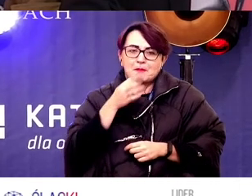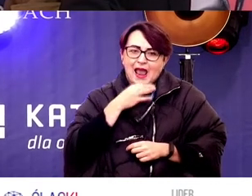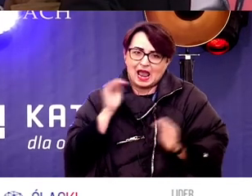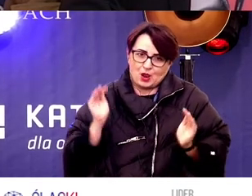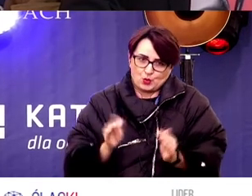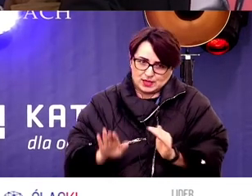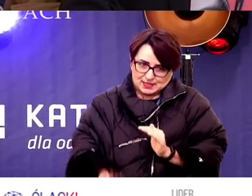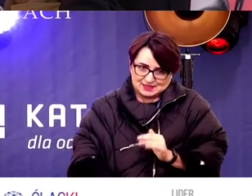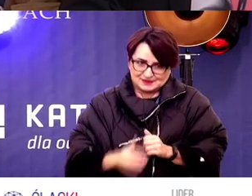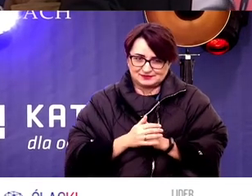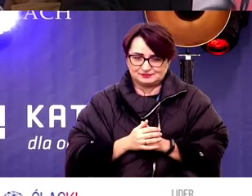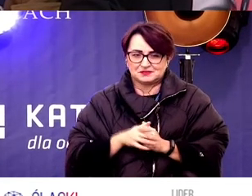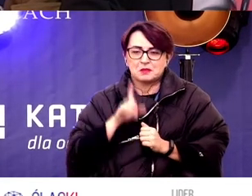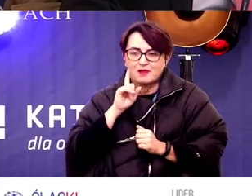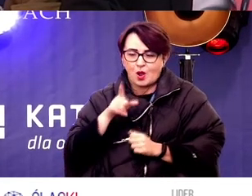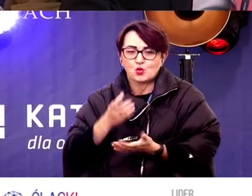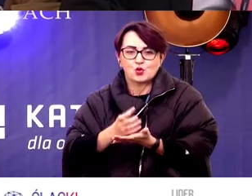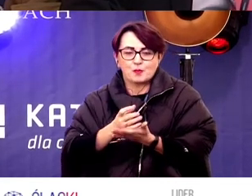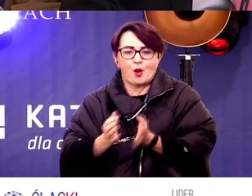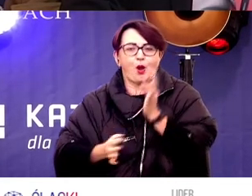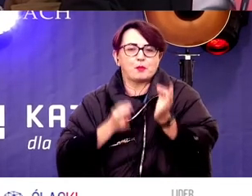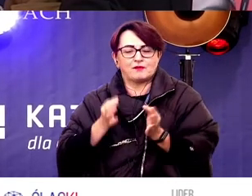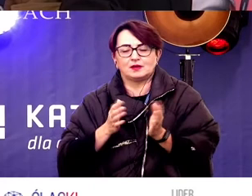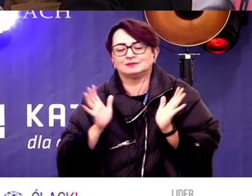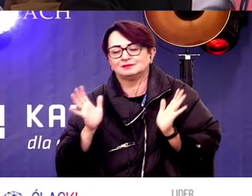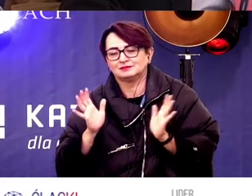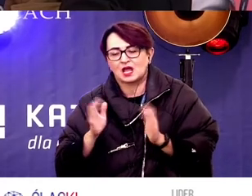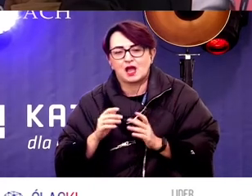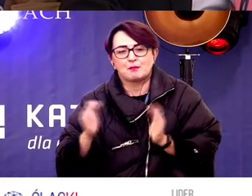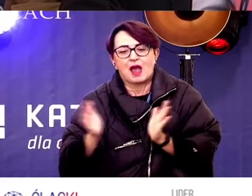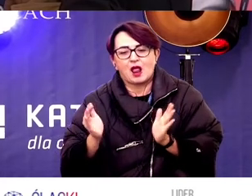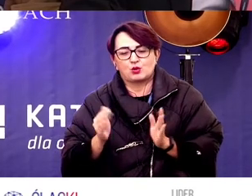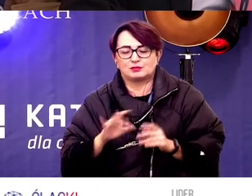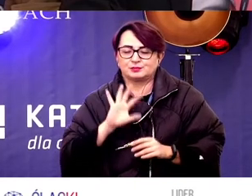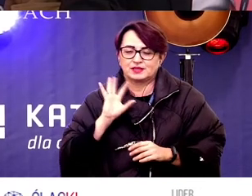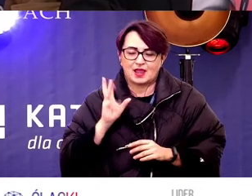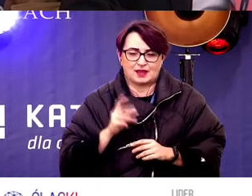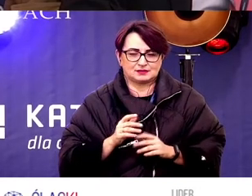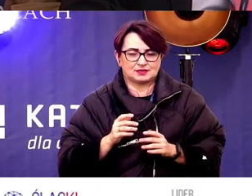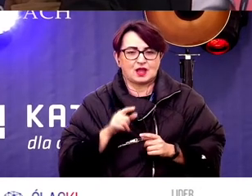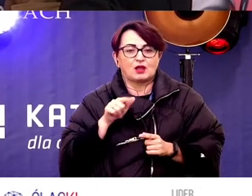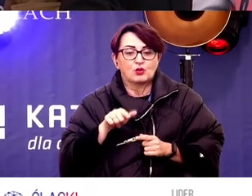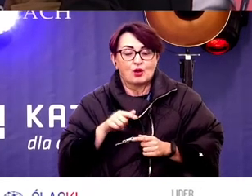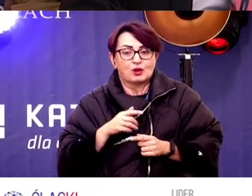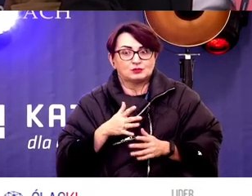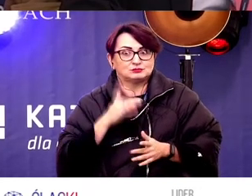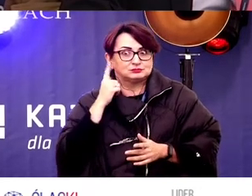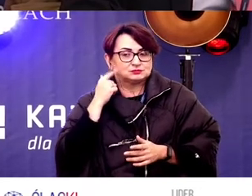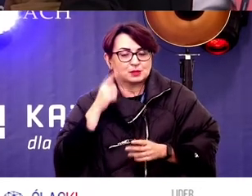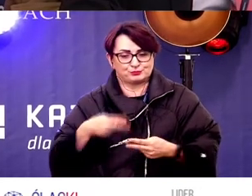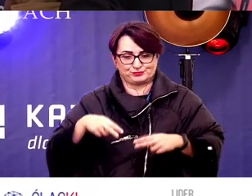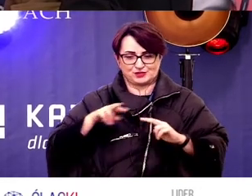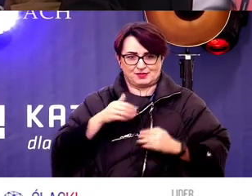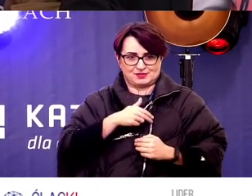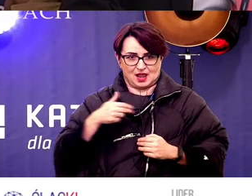i rzecz jasna, Kubańczycy pałają dużym sentymentem tak do tychże samochodów, ale przez to ten sentyment przekładał się zawsze na nas, bo jak